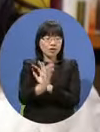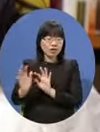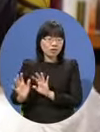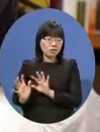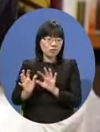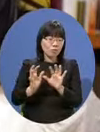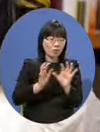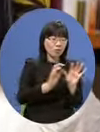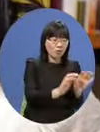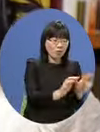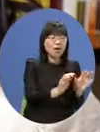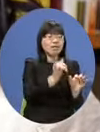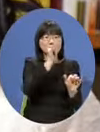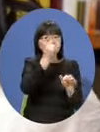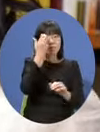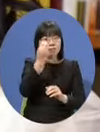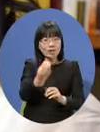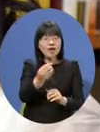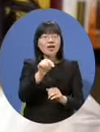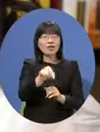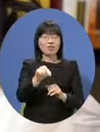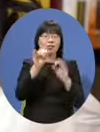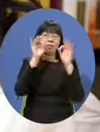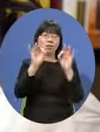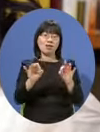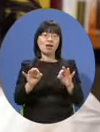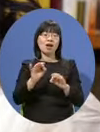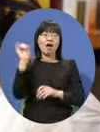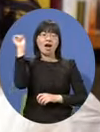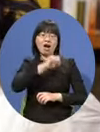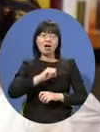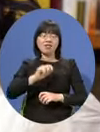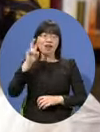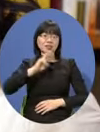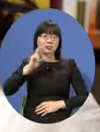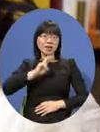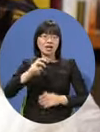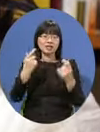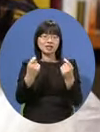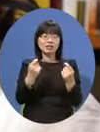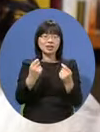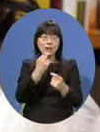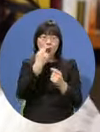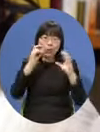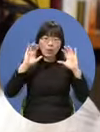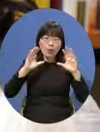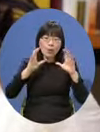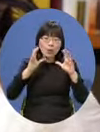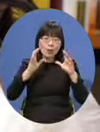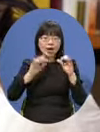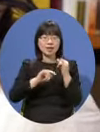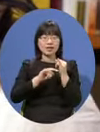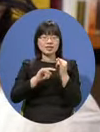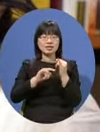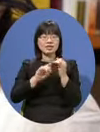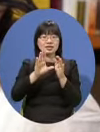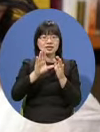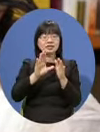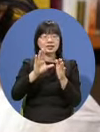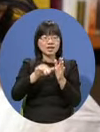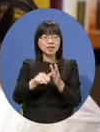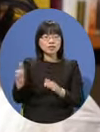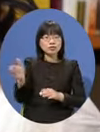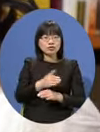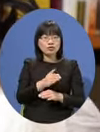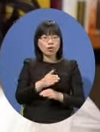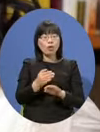또 태아가 이쪽으로 이렇게 가는 거예요. 그런 걸 보면서 아, 음악은 이렇게 어린 태아부터 벌써